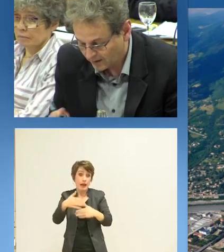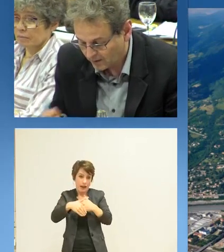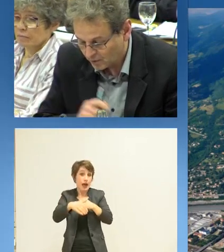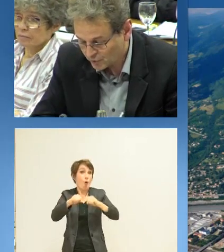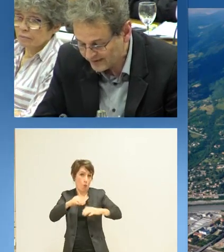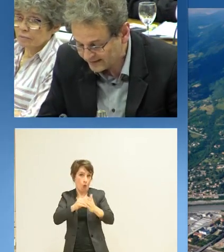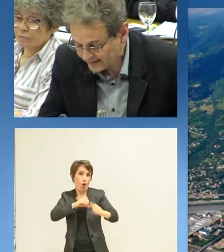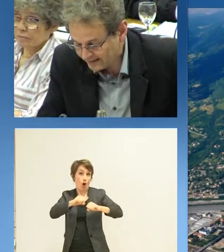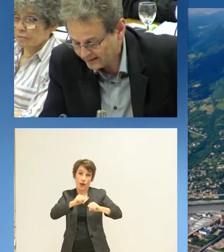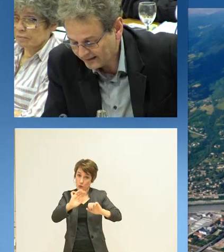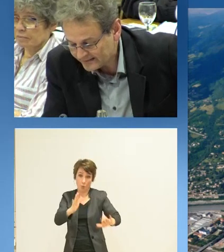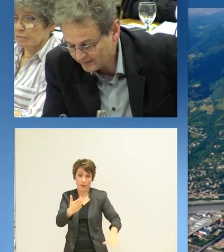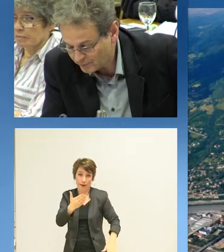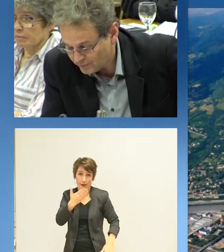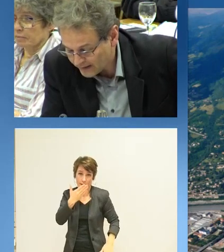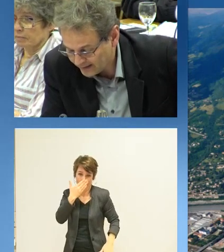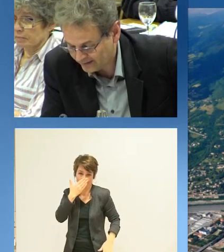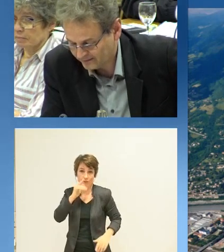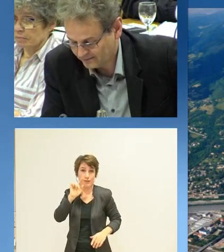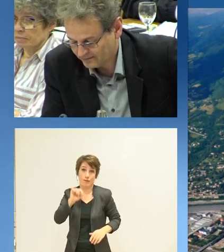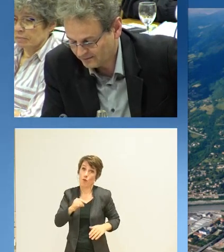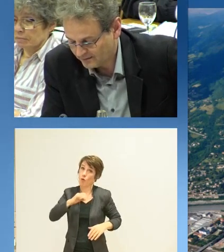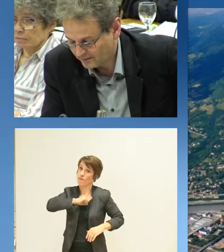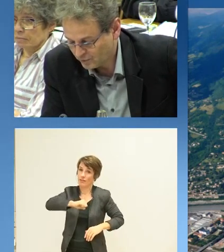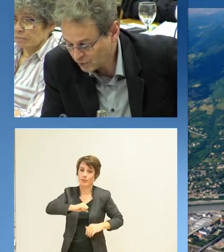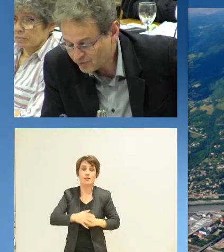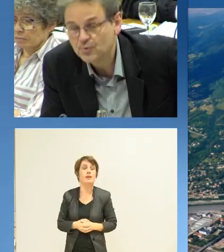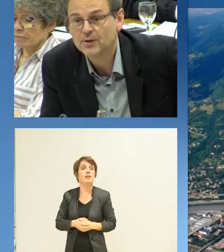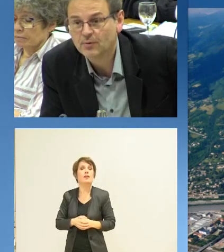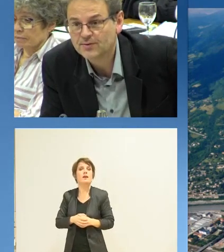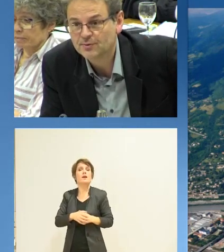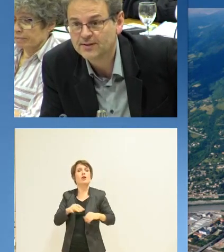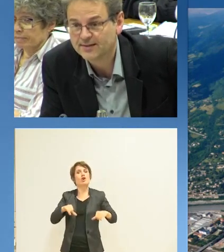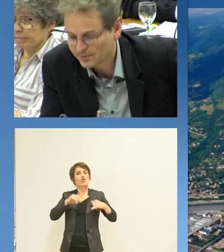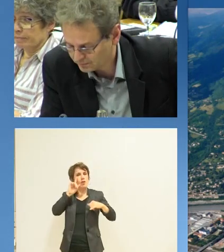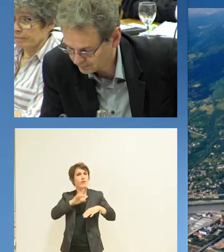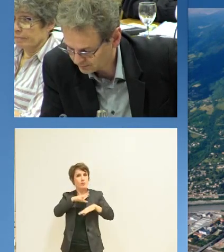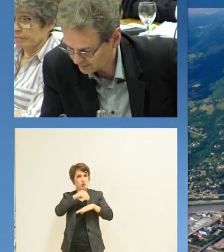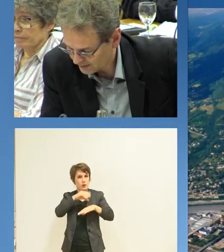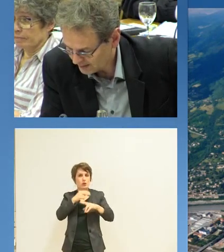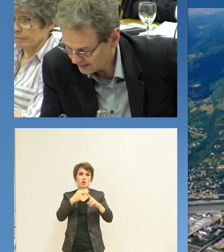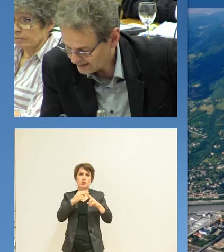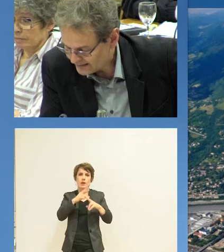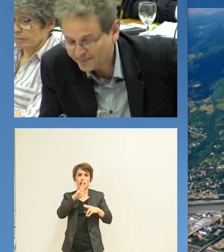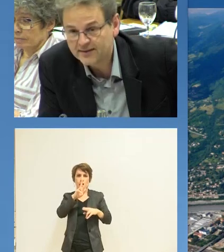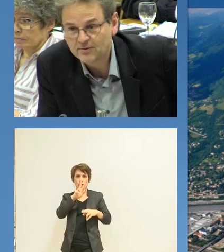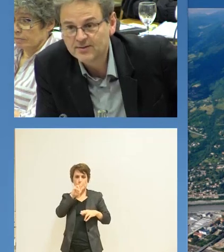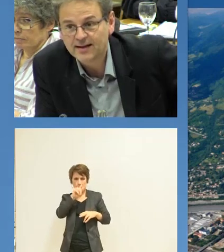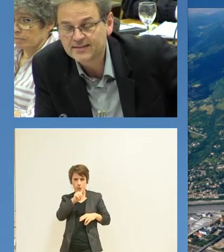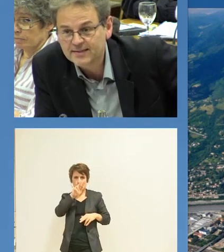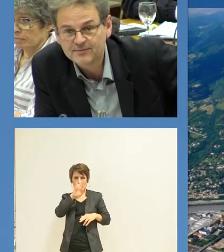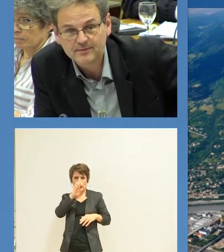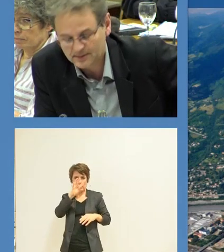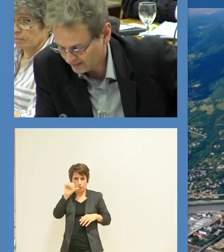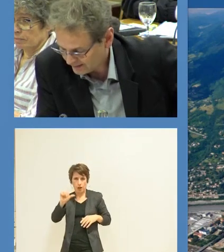je citerai greta tune berg jeune suédoise de 15 ans qui étaient présentes